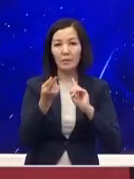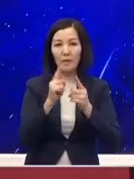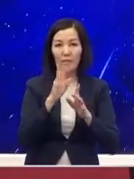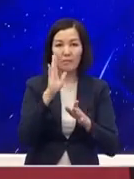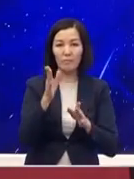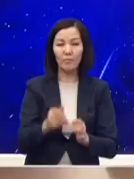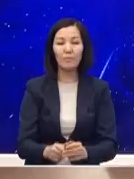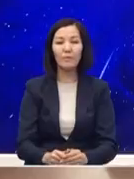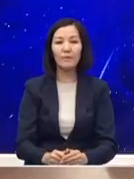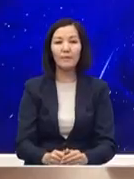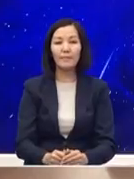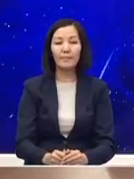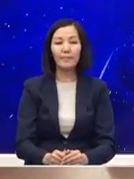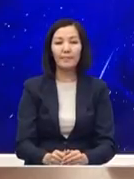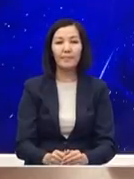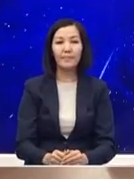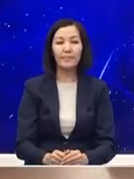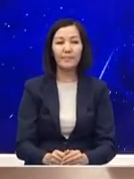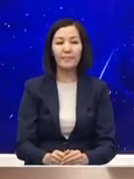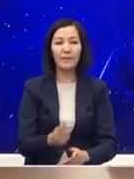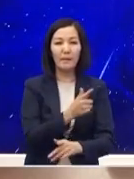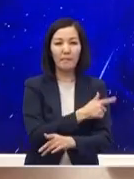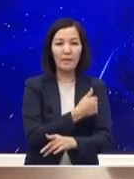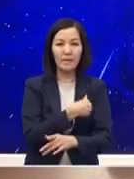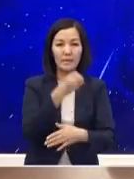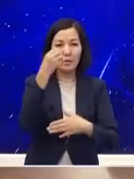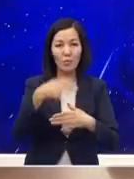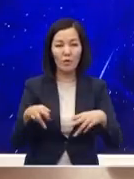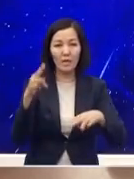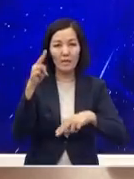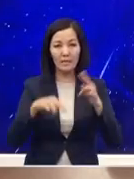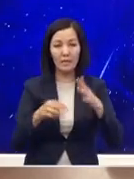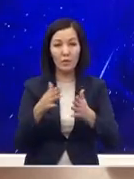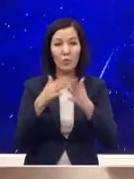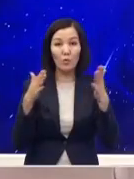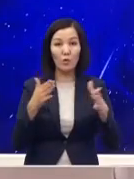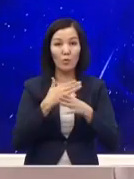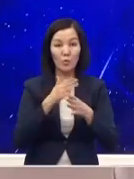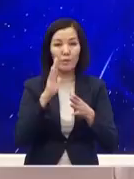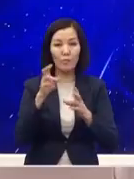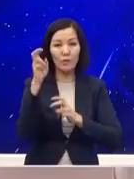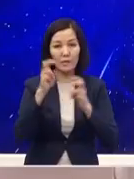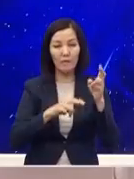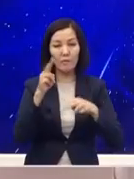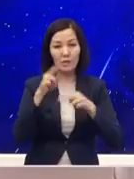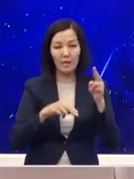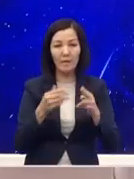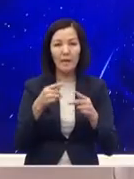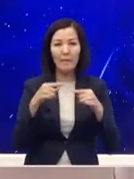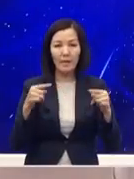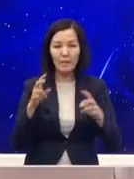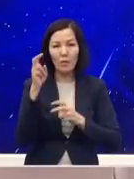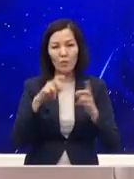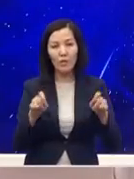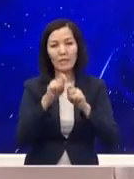еді. Медицина орталық салсақ, бізге үлкен көмек болады. Завод салам, или басқа өндірісті